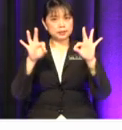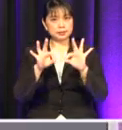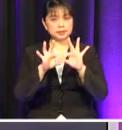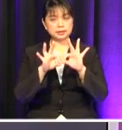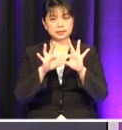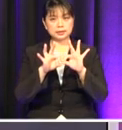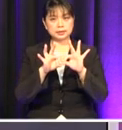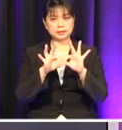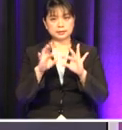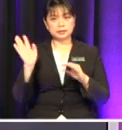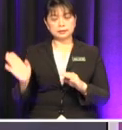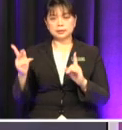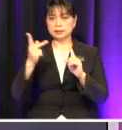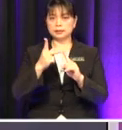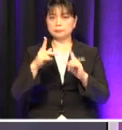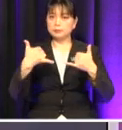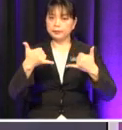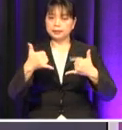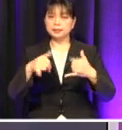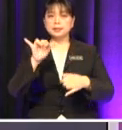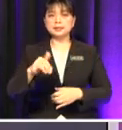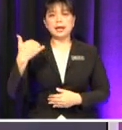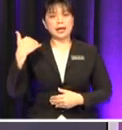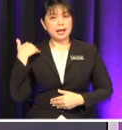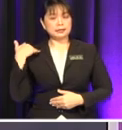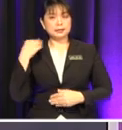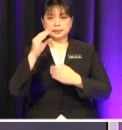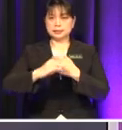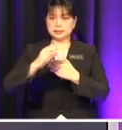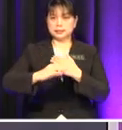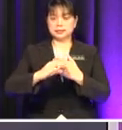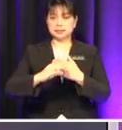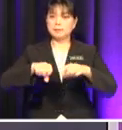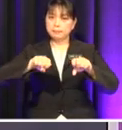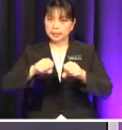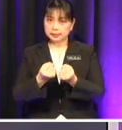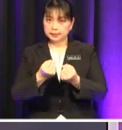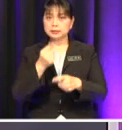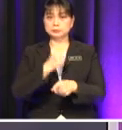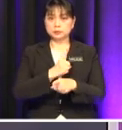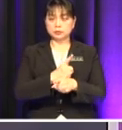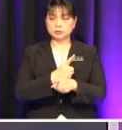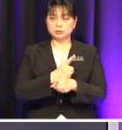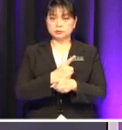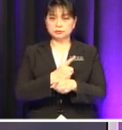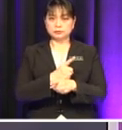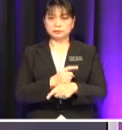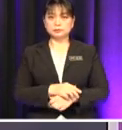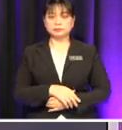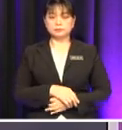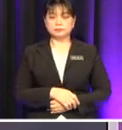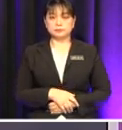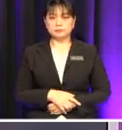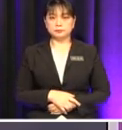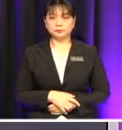ke atas pemain yang mengalami kecerahan di atas di atas Silahkan dua Mekkah jadi